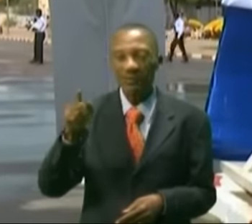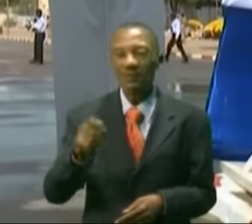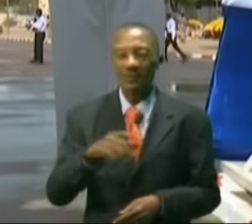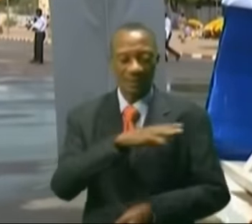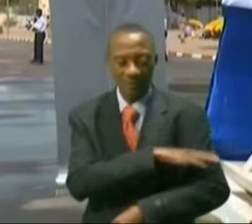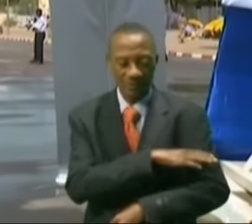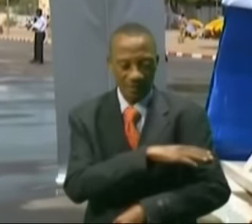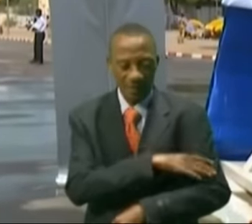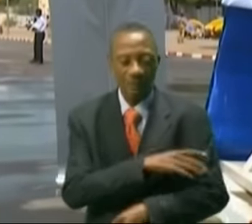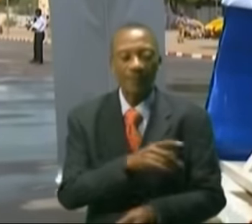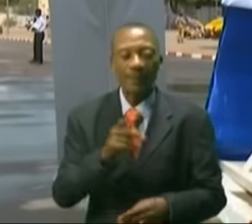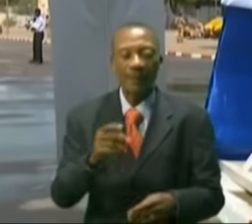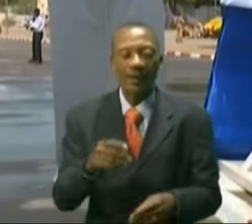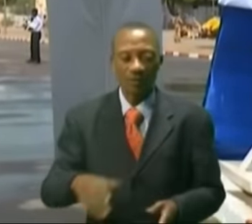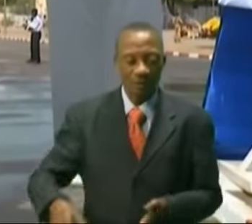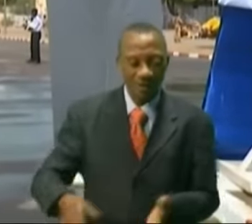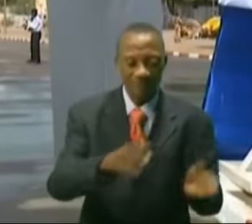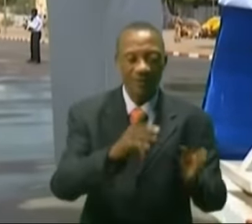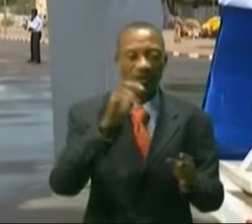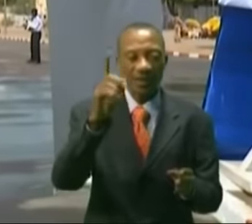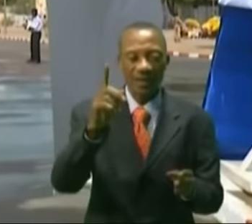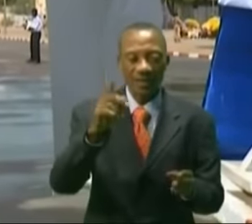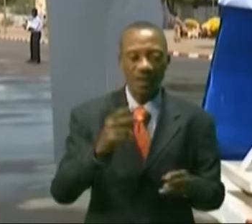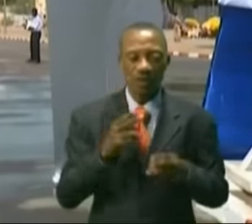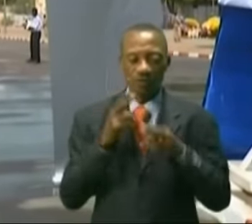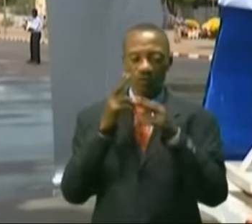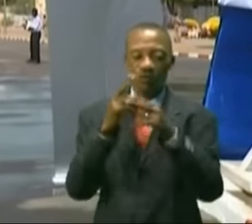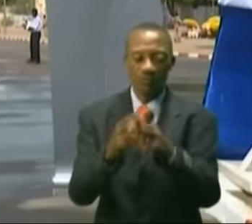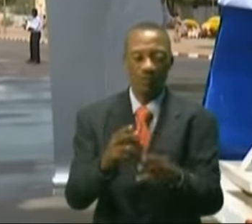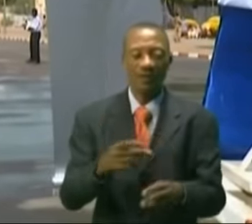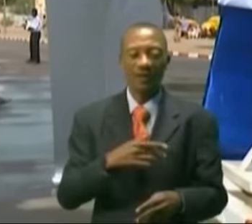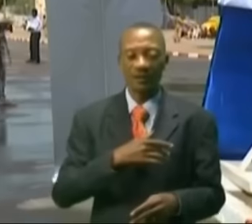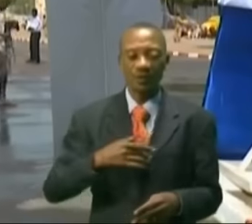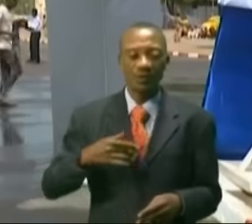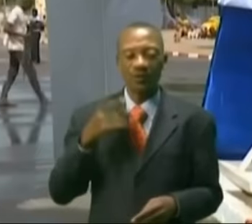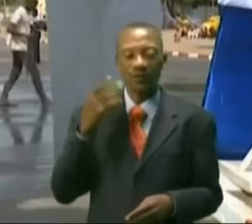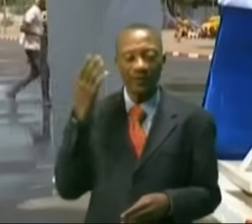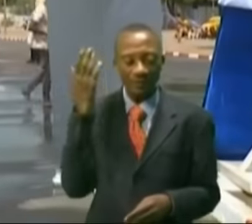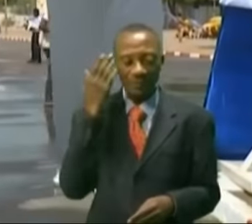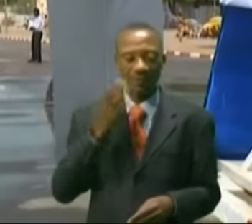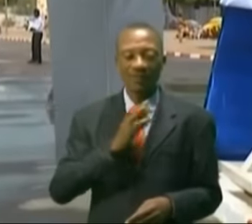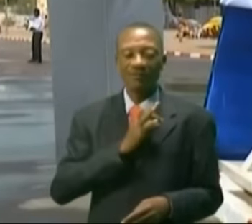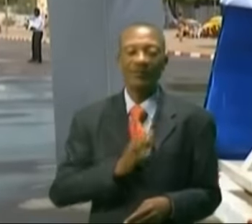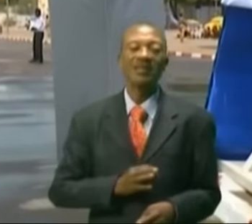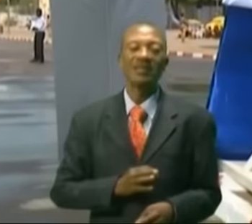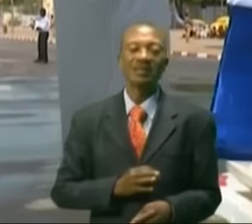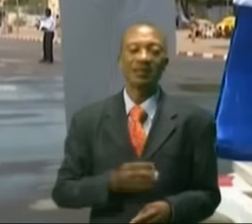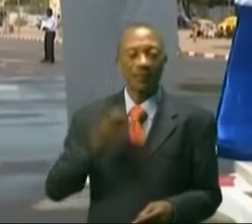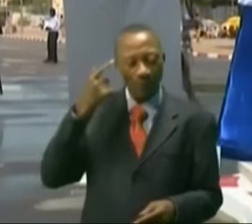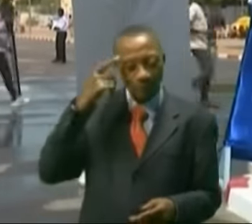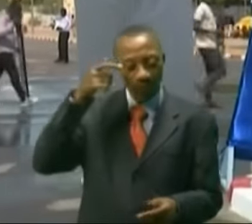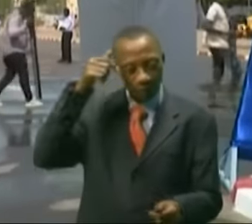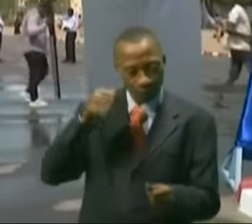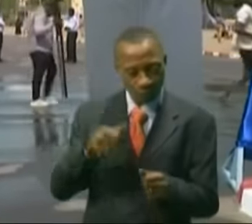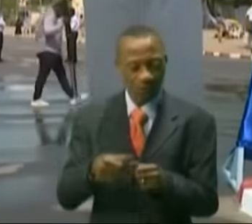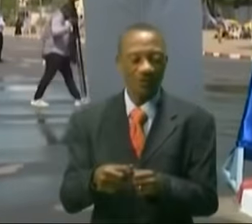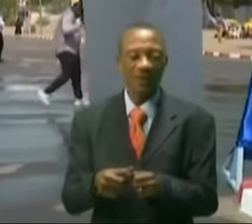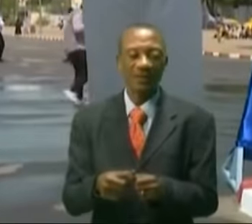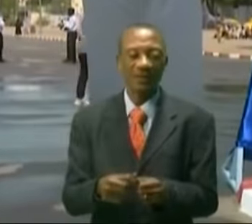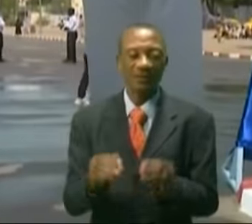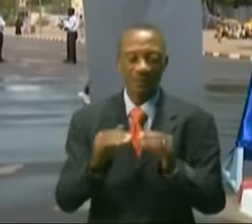son nom et ça quitte du 2e arrondissement, ça aboutit au 4e arrondissement. Donc ça va continuer. C'est une très longue